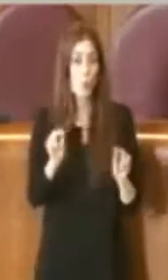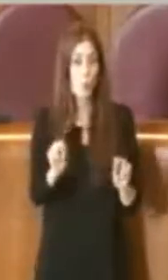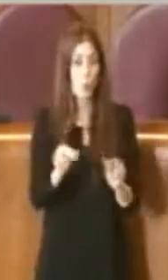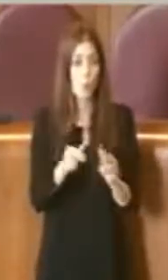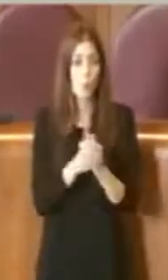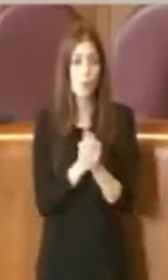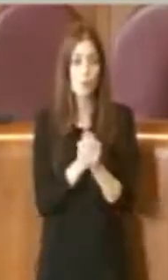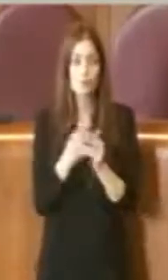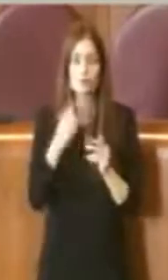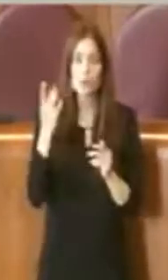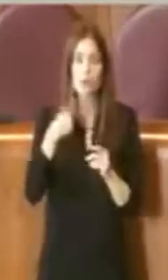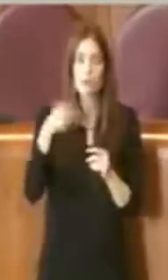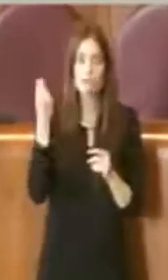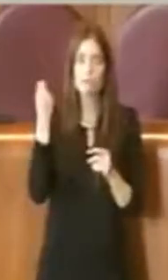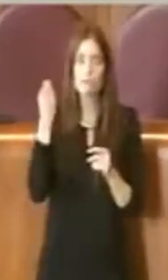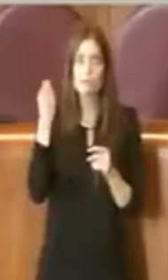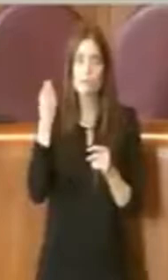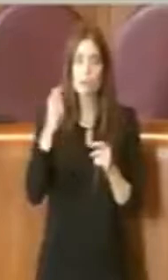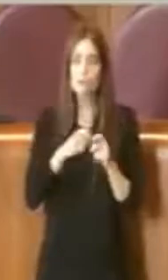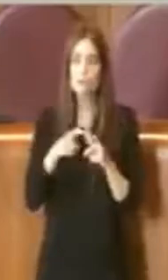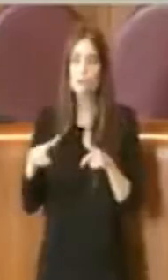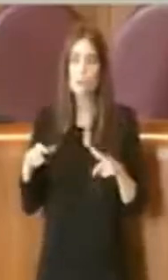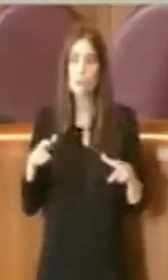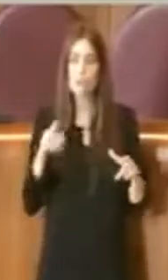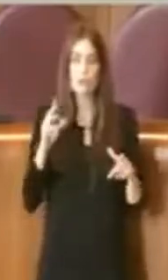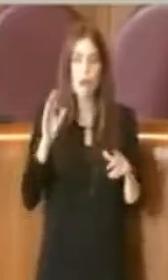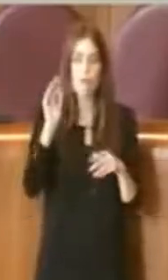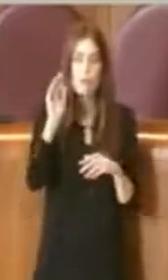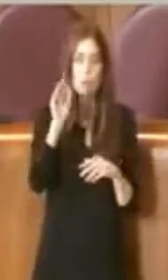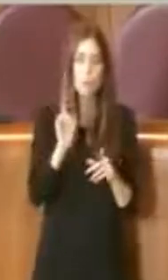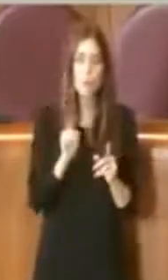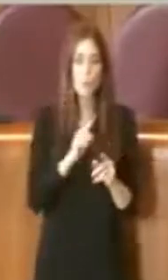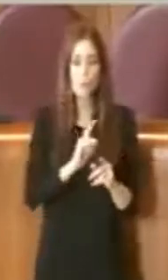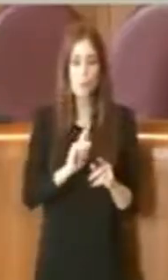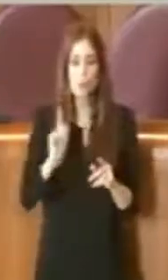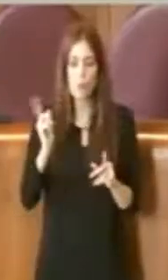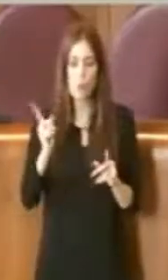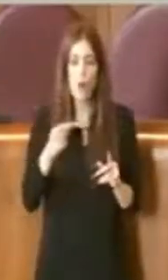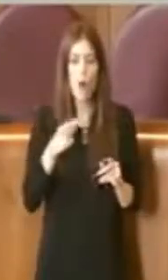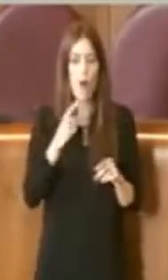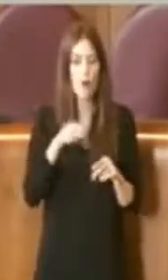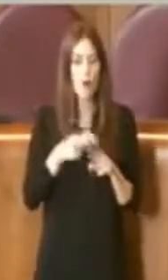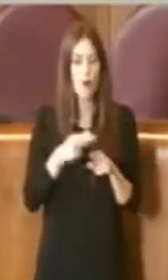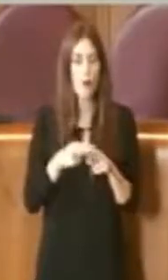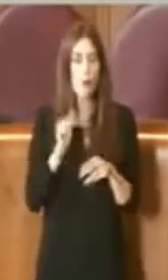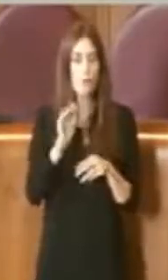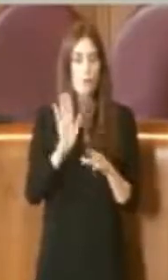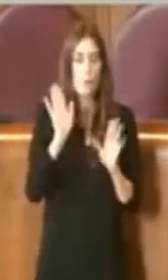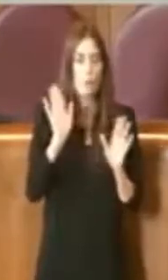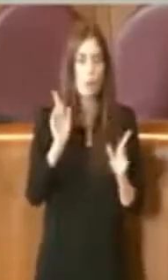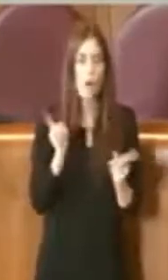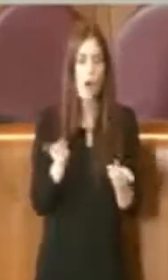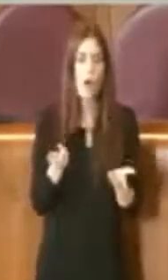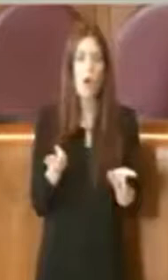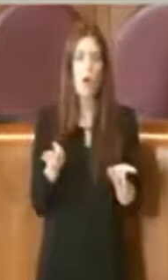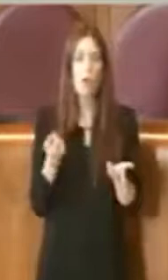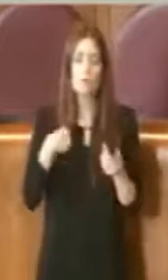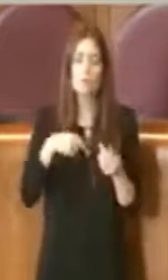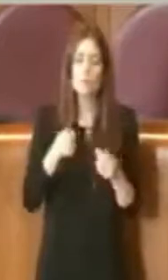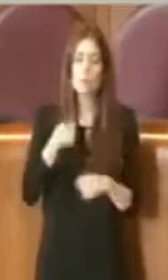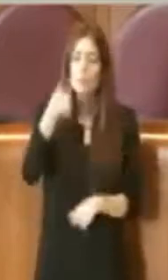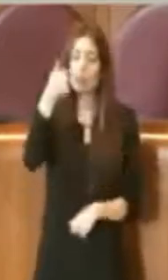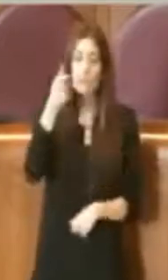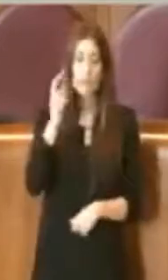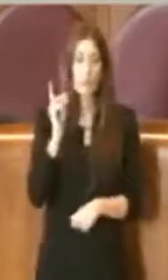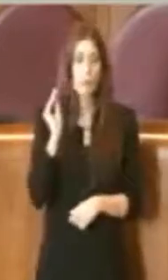domandando quale sarà il futuro delle città e quale sarà il futuro della capitale d'Italia, non possiamo non domandarci, prima di